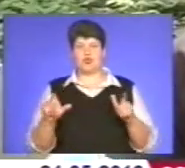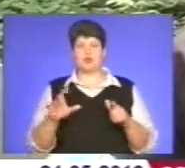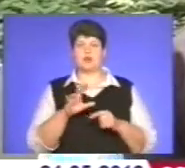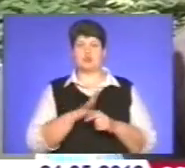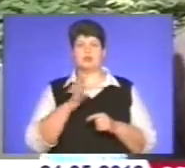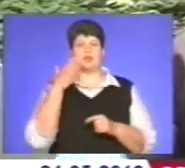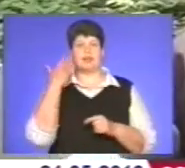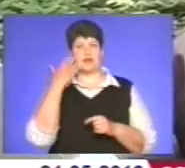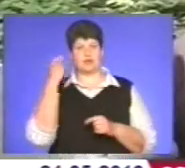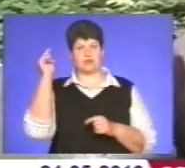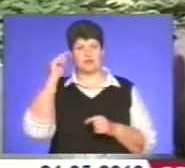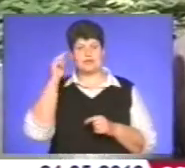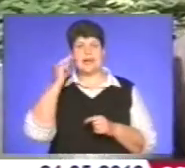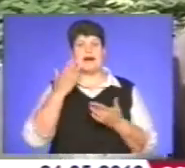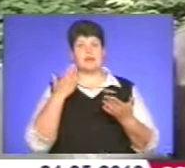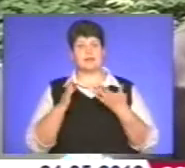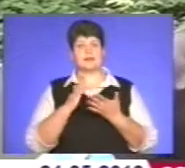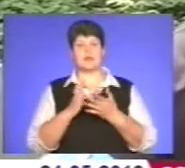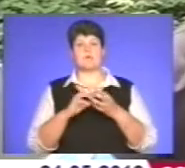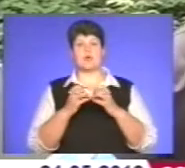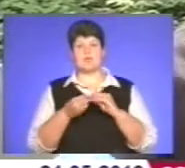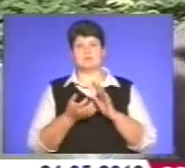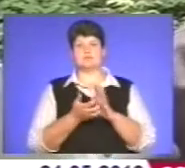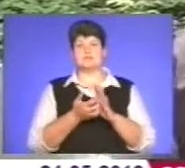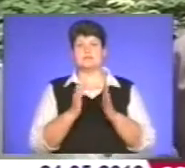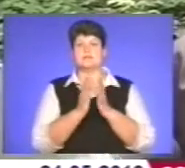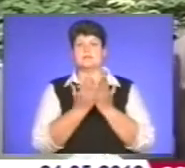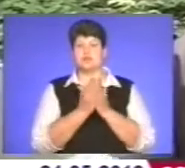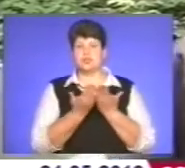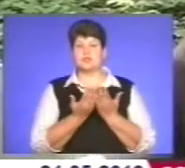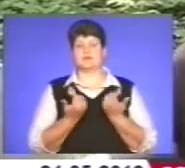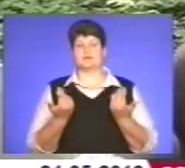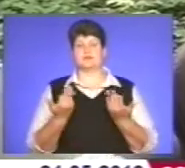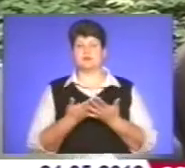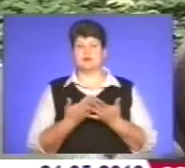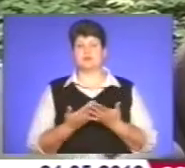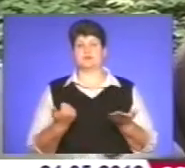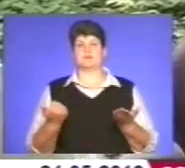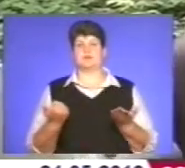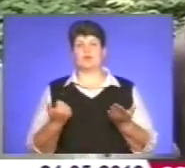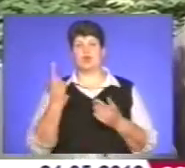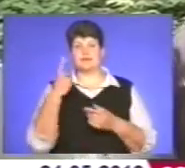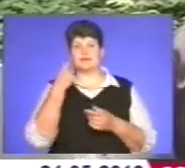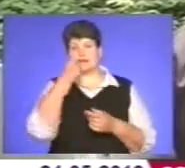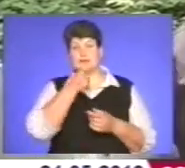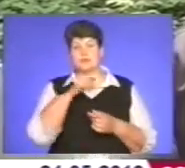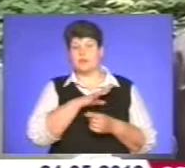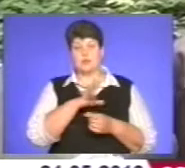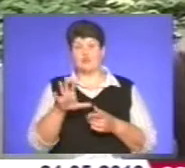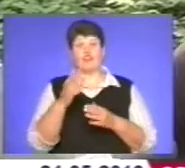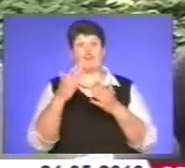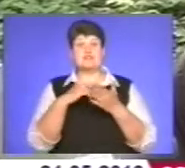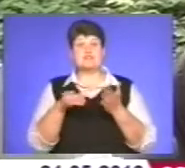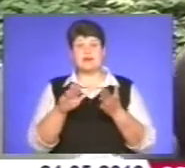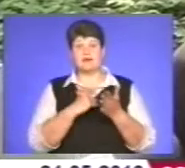досить легко, як на мене, але є такі проблеми, як нестача підручників деколи. Один рік було, що взагалі без підручників